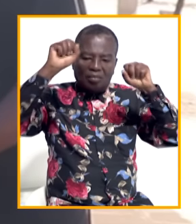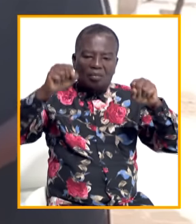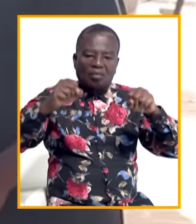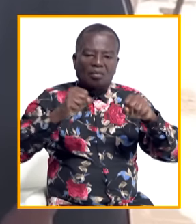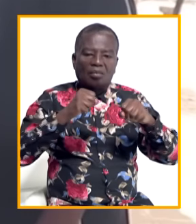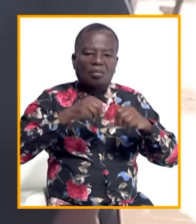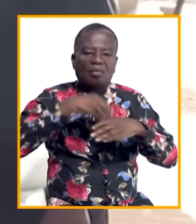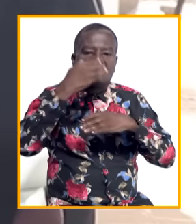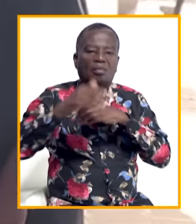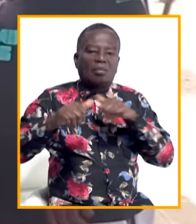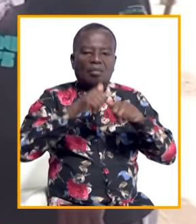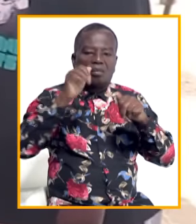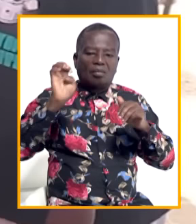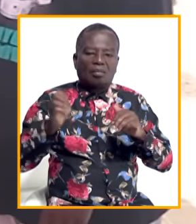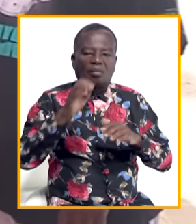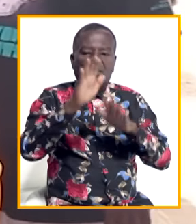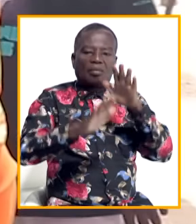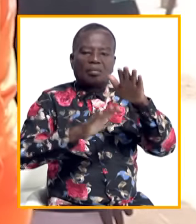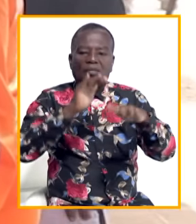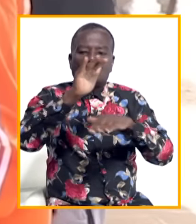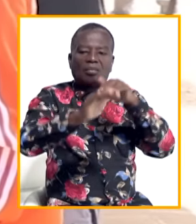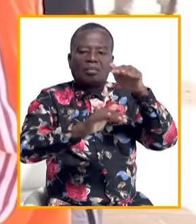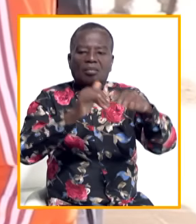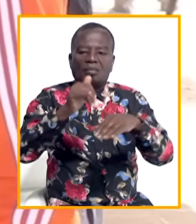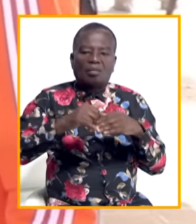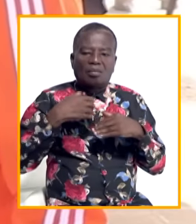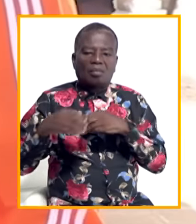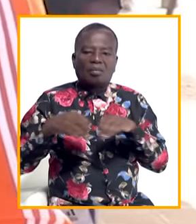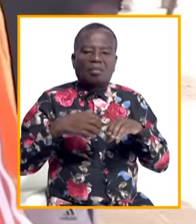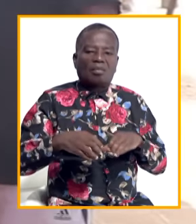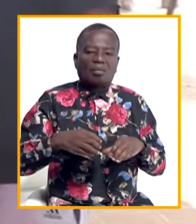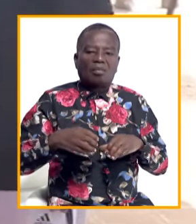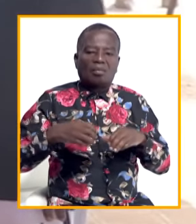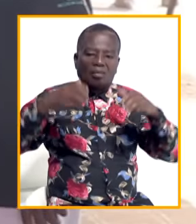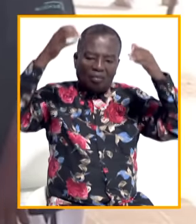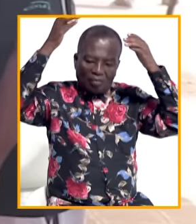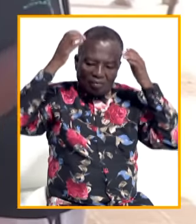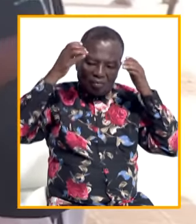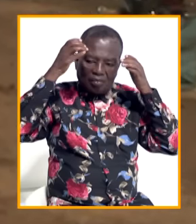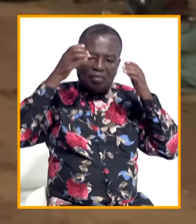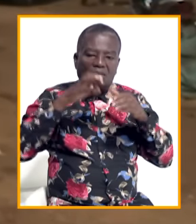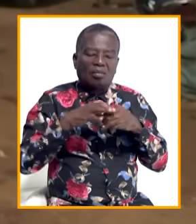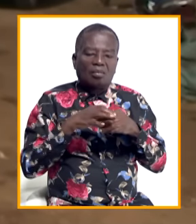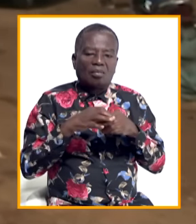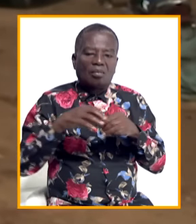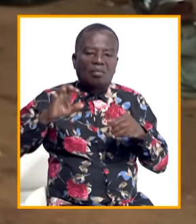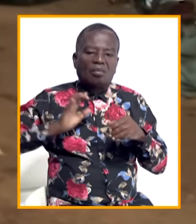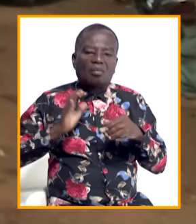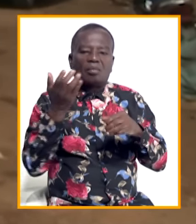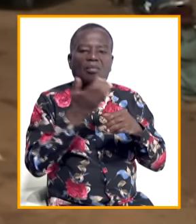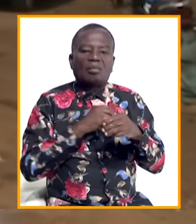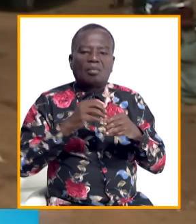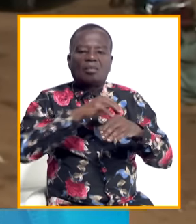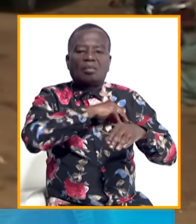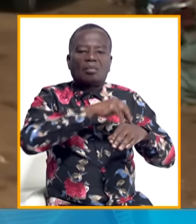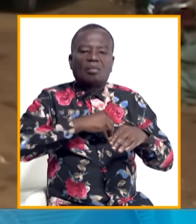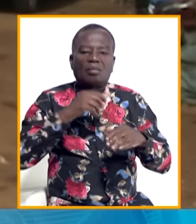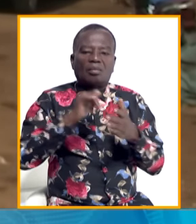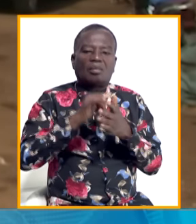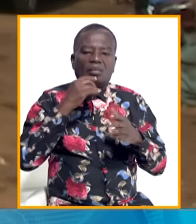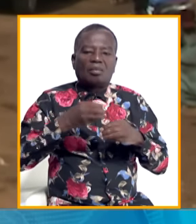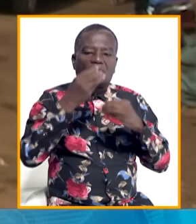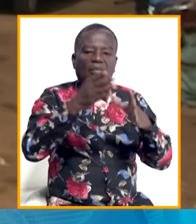Esson, après les activités de marche et de fitness, a procédé à l'investiture des points focaux. Notre mission, il s'agit de